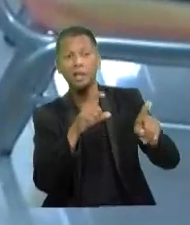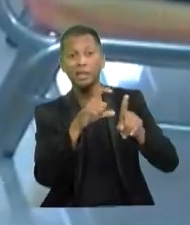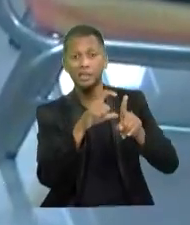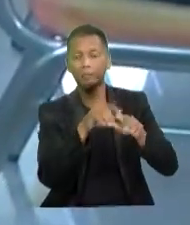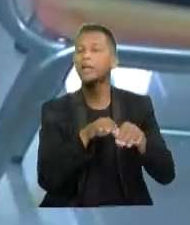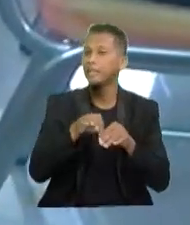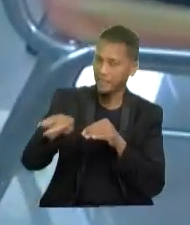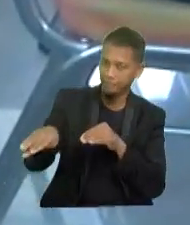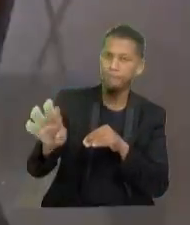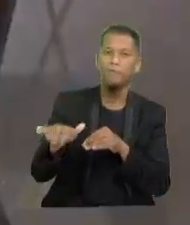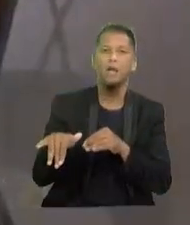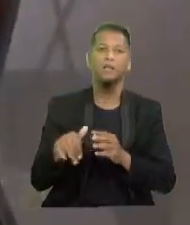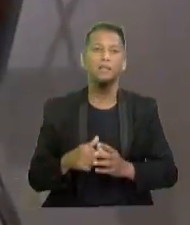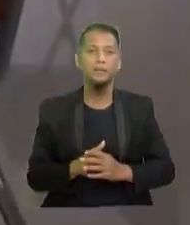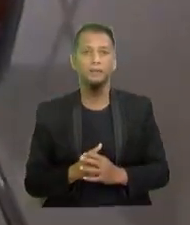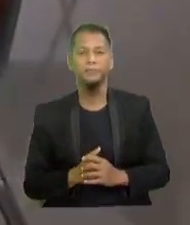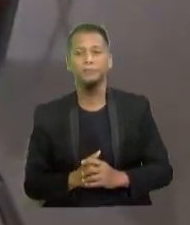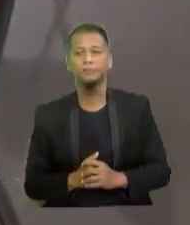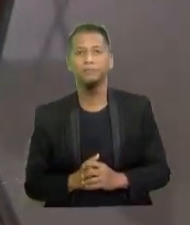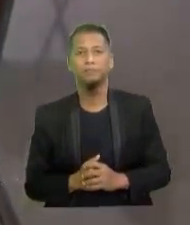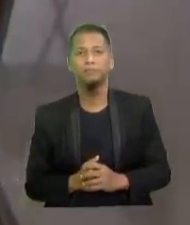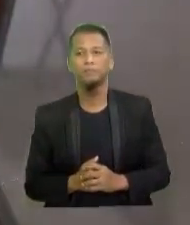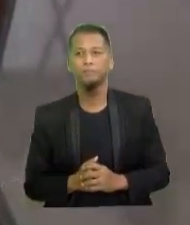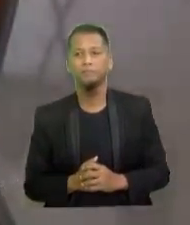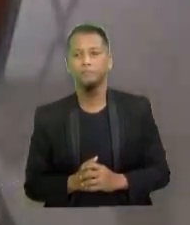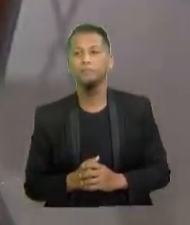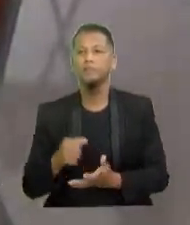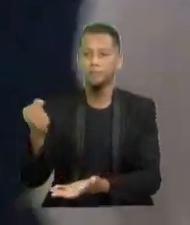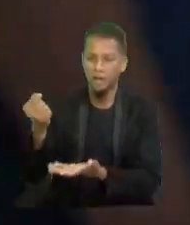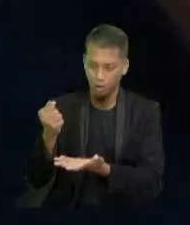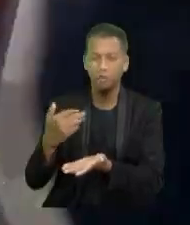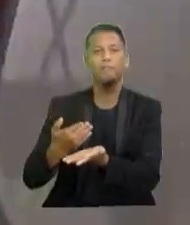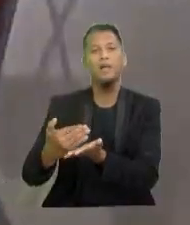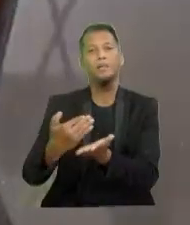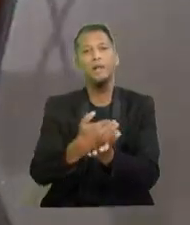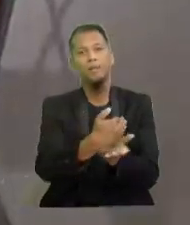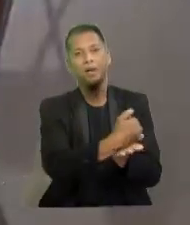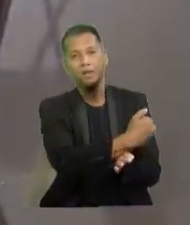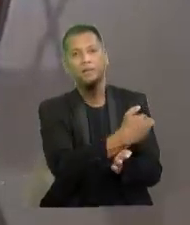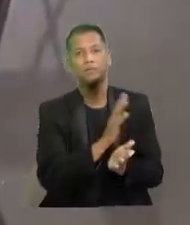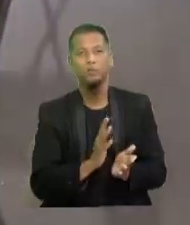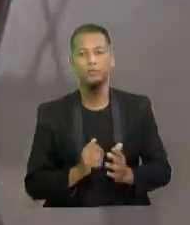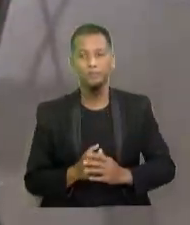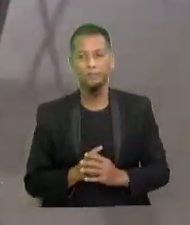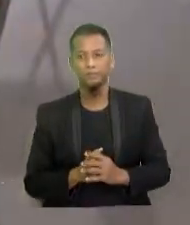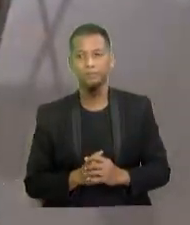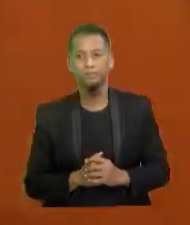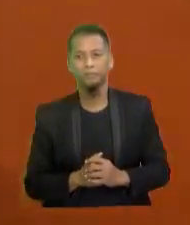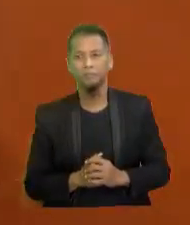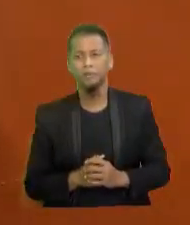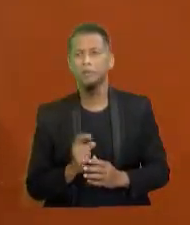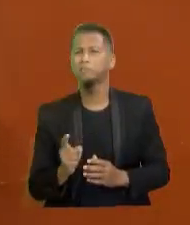di seluruh Indonesia. Pembagian bansos ini merupakan bentuk kompensasi dari keputusan pemerintah menaikkan harga